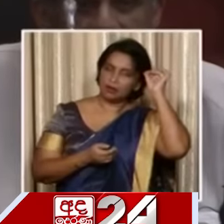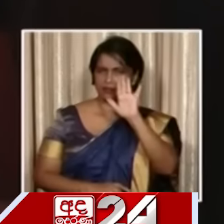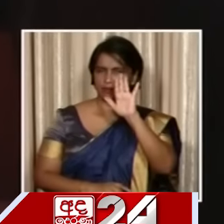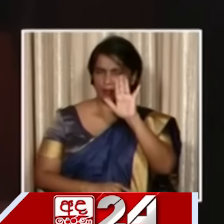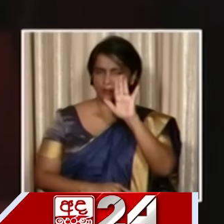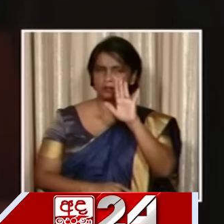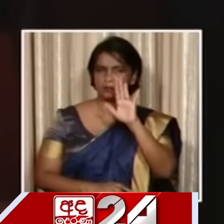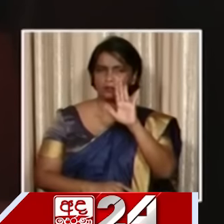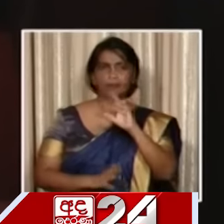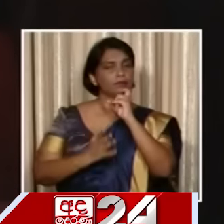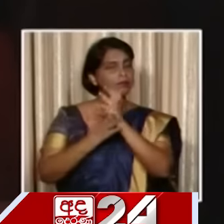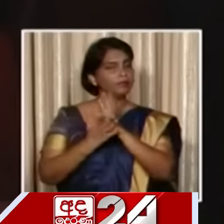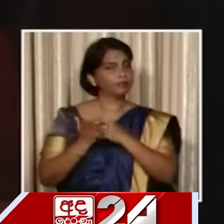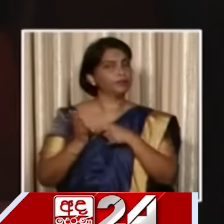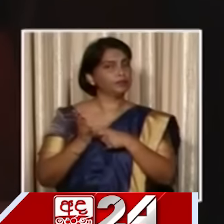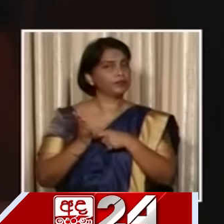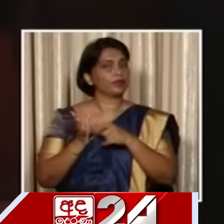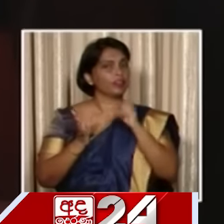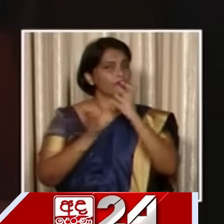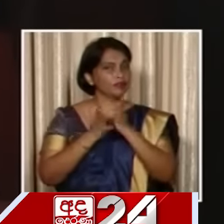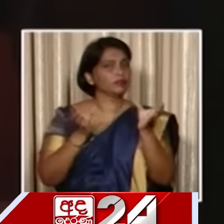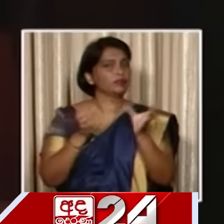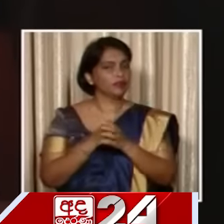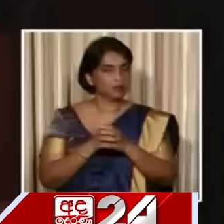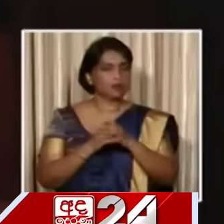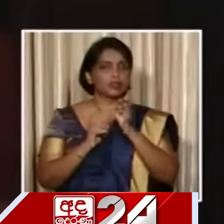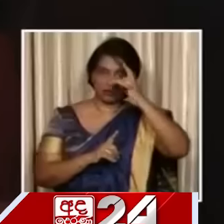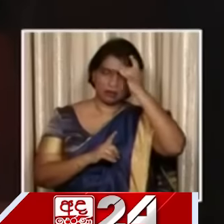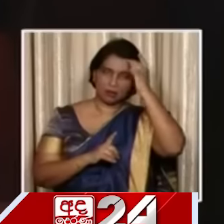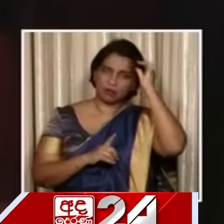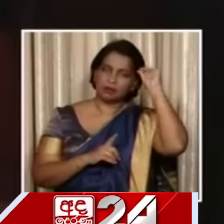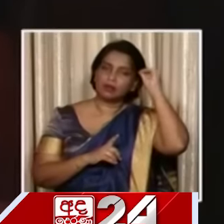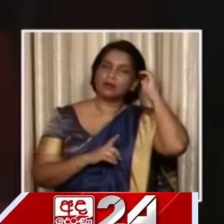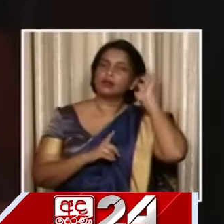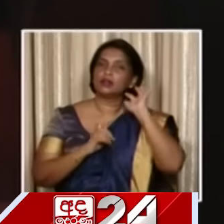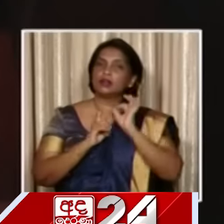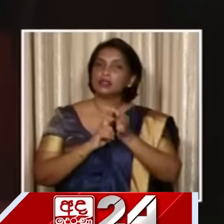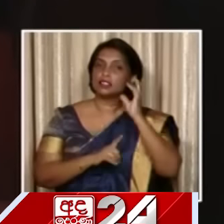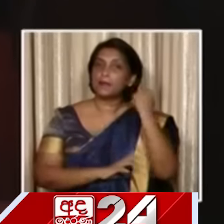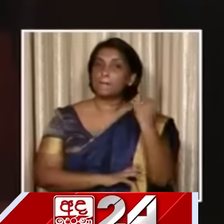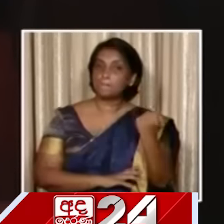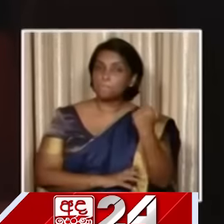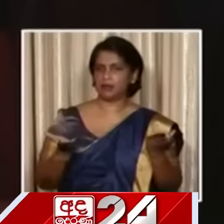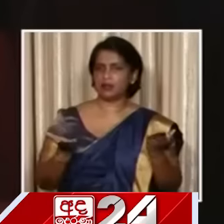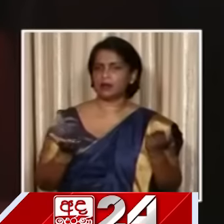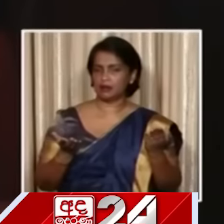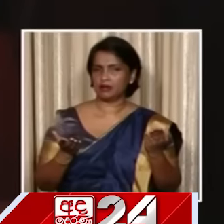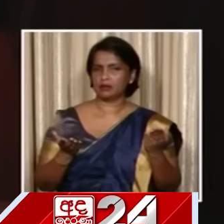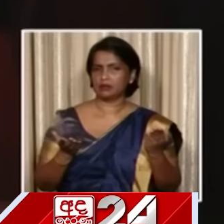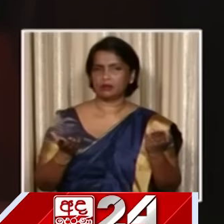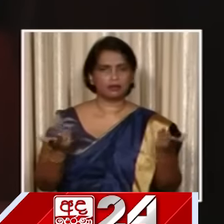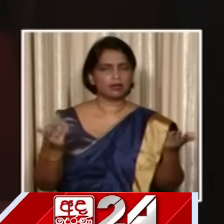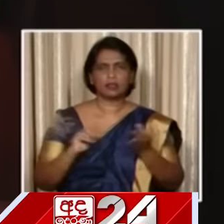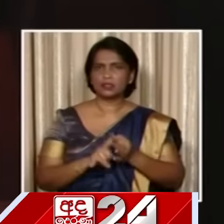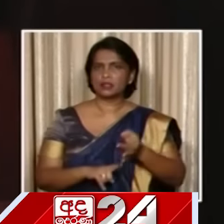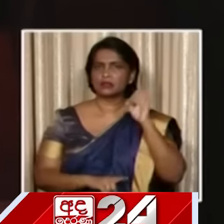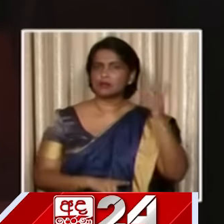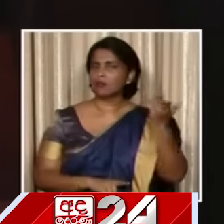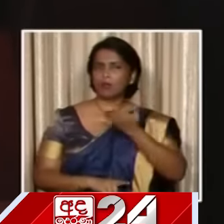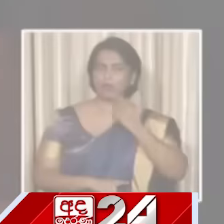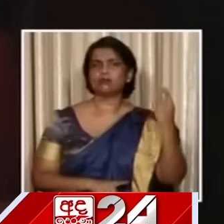පරිස්සම් වෙන්න හොඳේ. ව්‍යවස්ථාදායක සභාව නිර්මාණය කරේ සභාපතිතුමා විධායකයේ බලතල සීමා කරන්න. එහෙම නැත්නම් ජනාධිපතිවරයාට